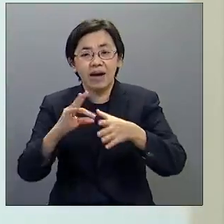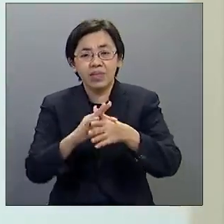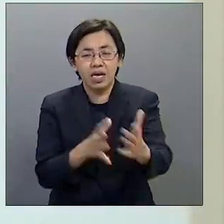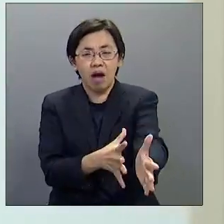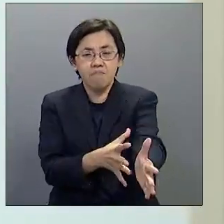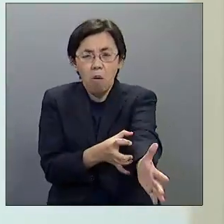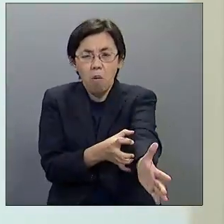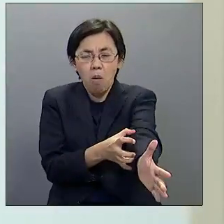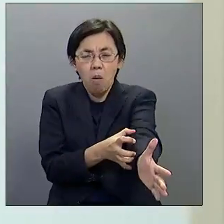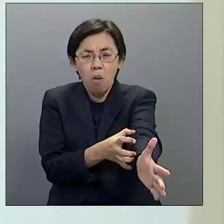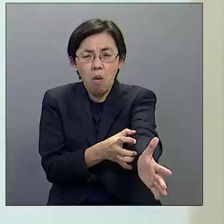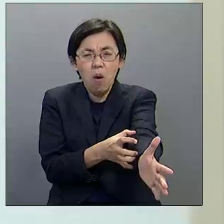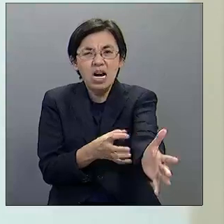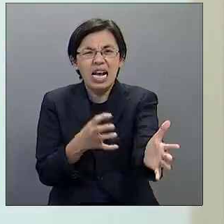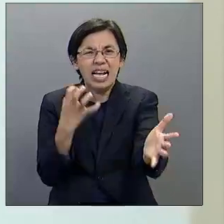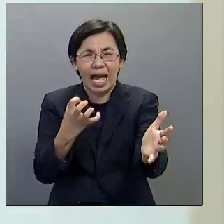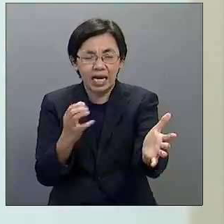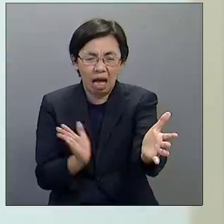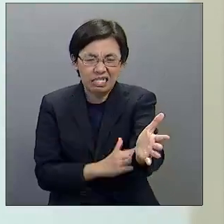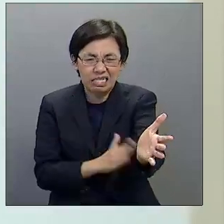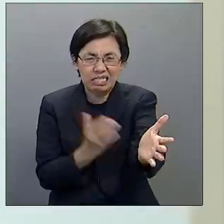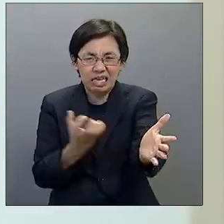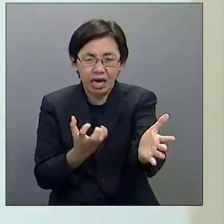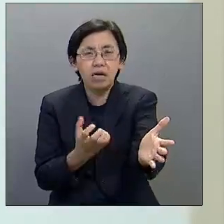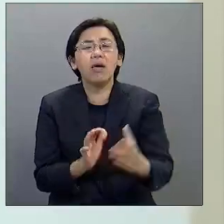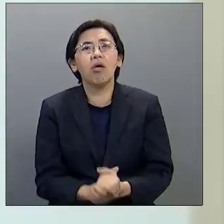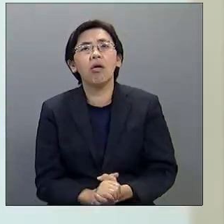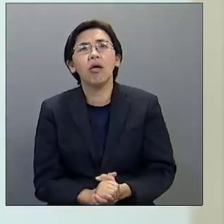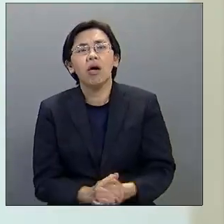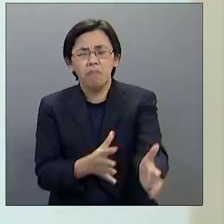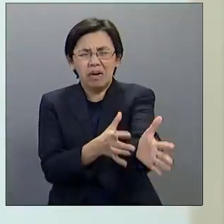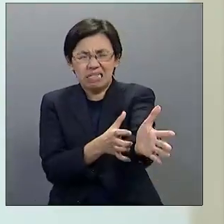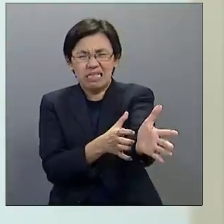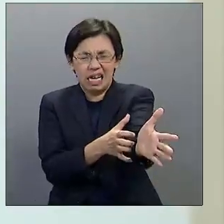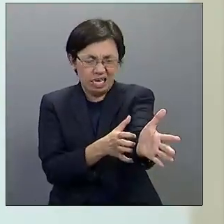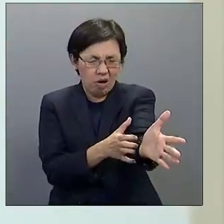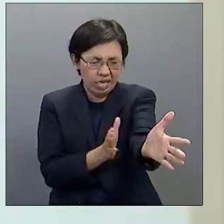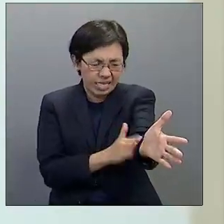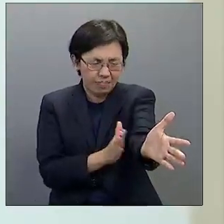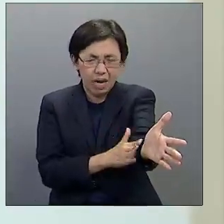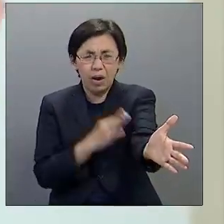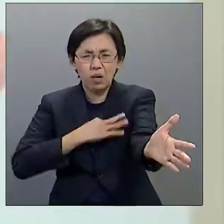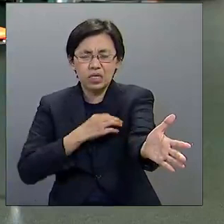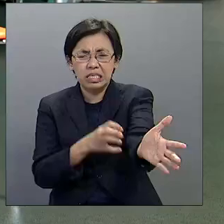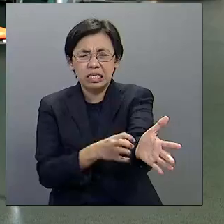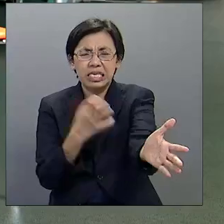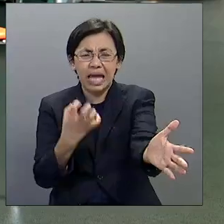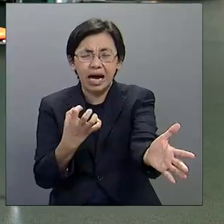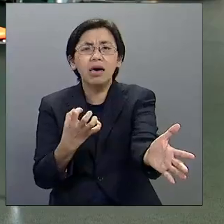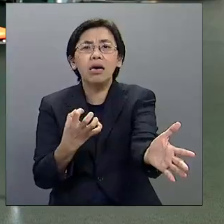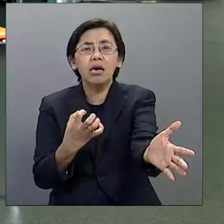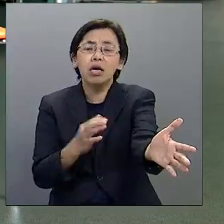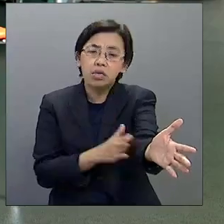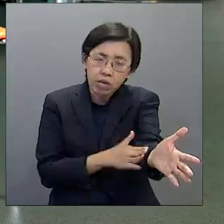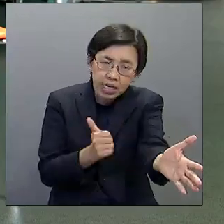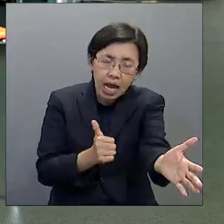กร็งจนเป็นก้อนแข็ง มีนาดเวลาจับไปมันเลยเป็นก้อน มันจะเป็นก้อนแข็งๆเลยซึ่งสามารถเกิดได้กับทุกส่วนในร่างกายเล